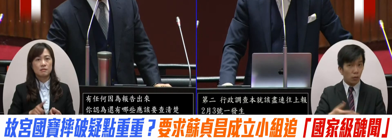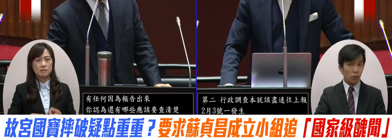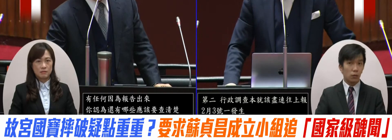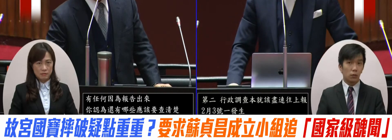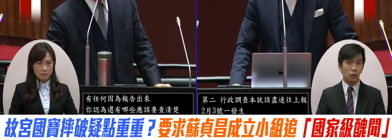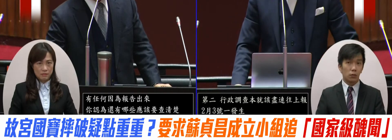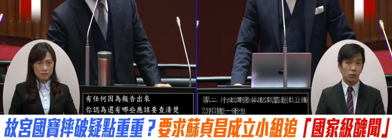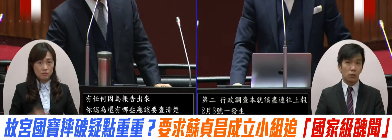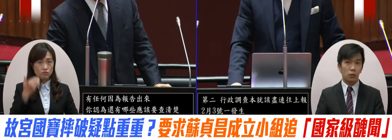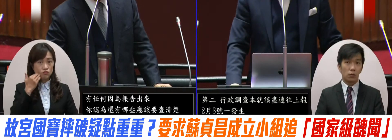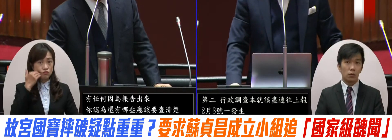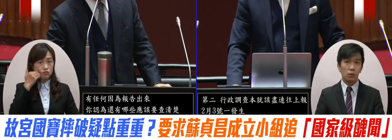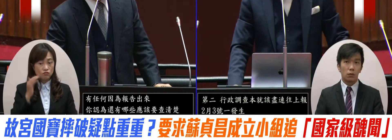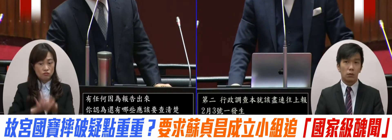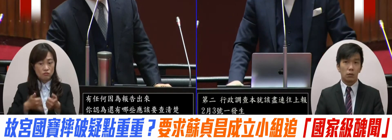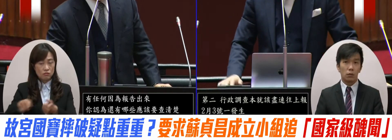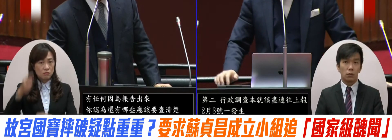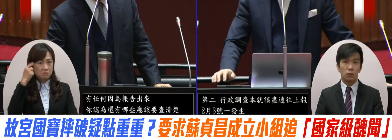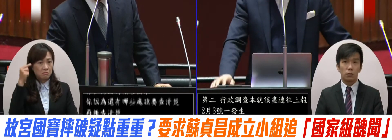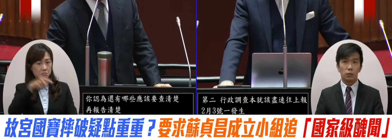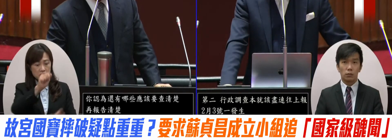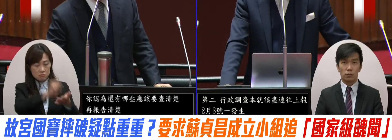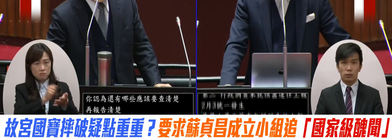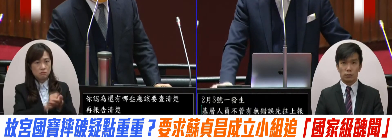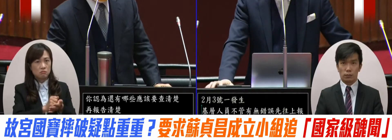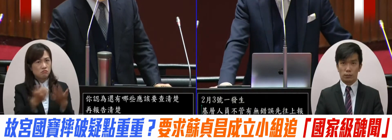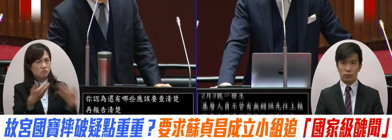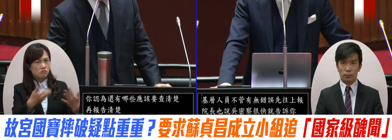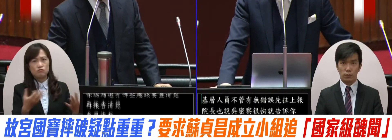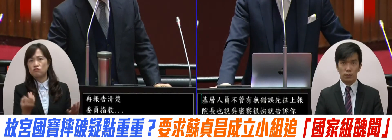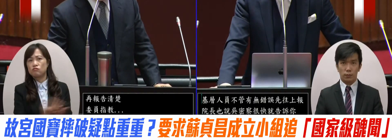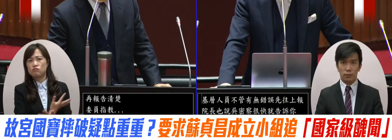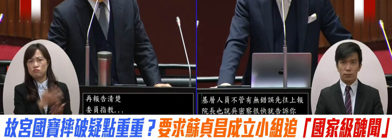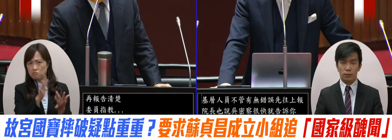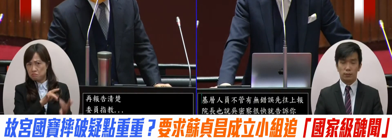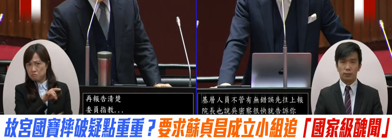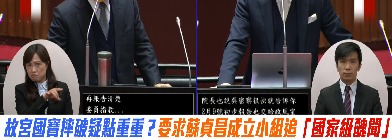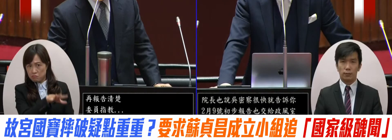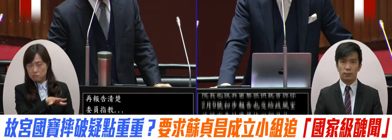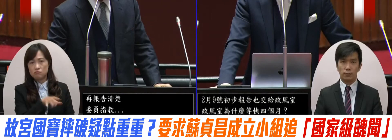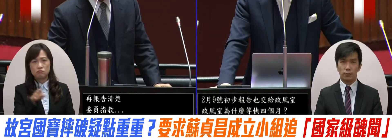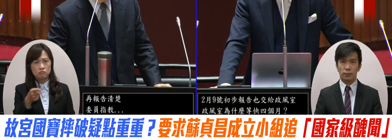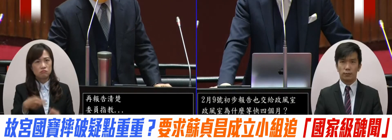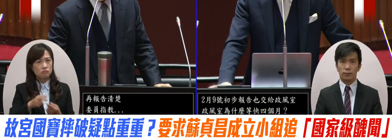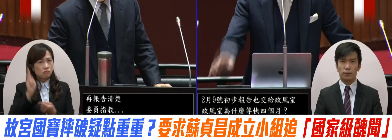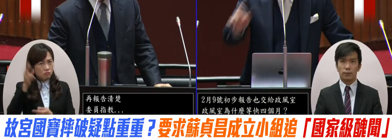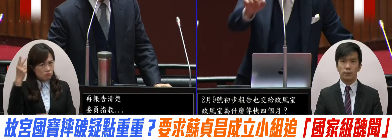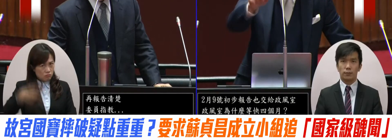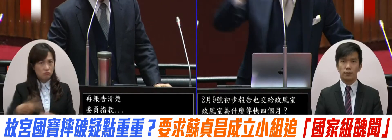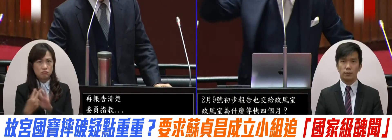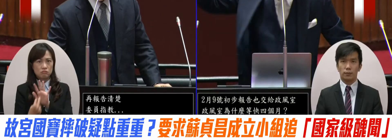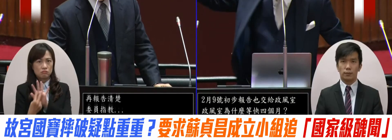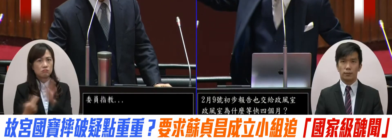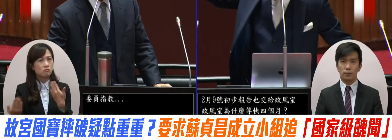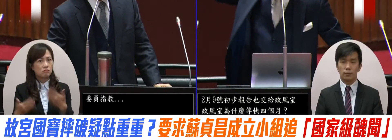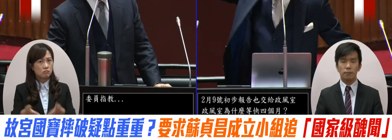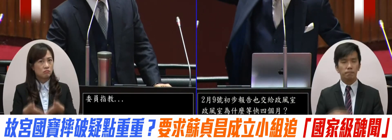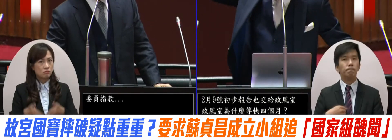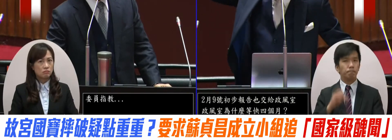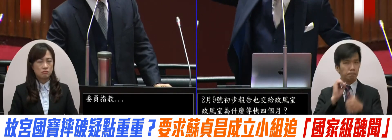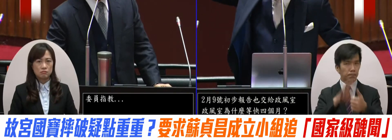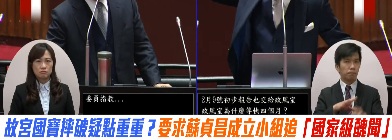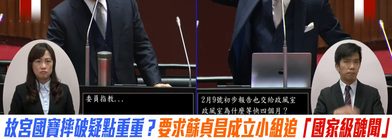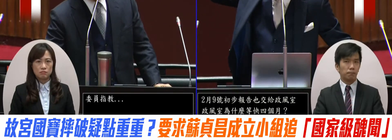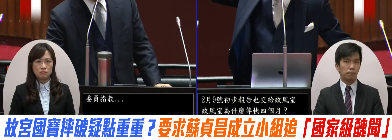果委员觉得这个报告还不够清楚，还要叫他把这个应该交代清楚。 我告诉你，这